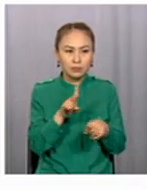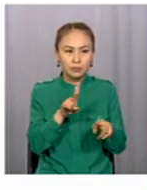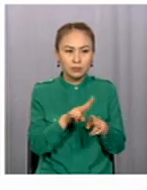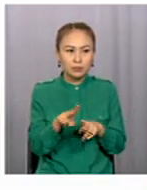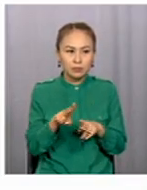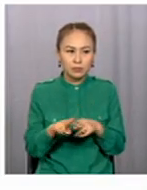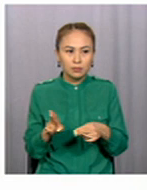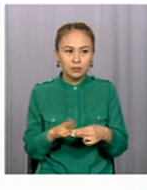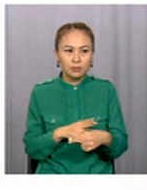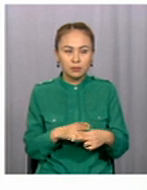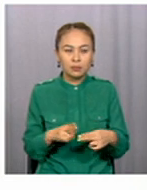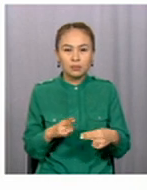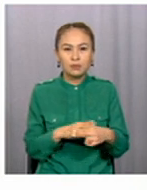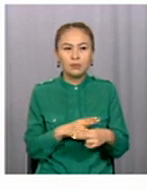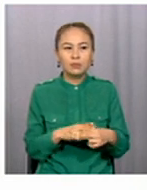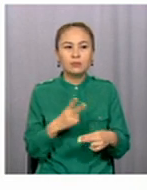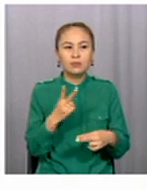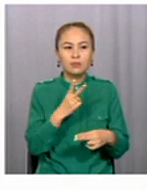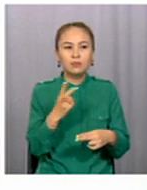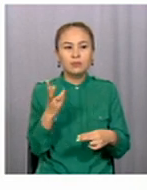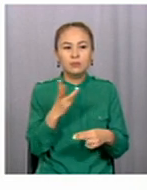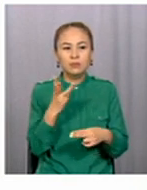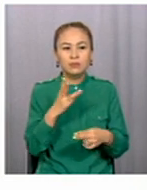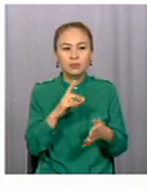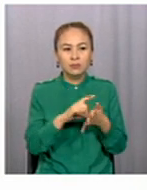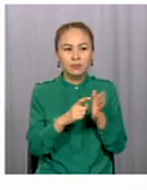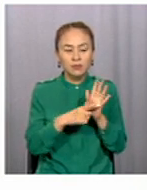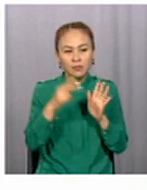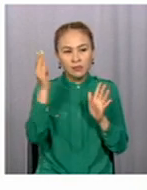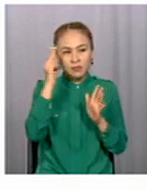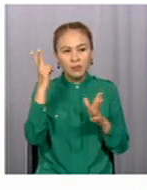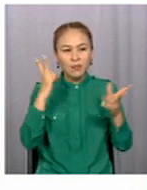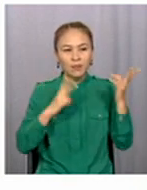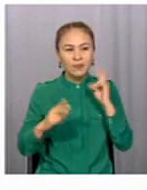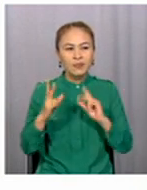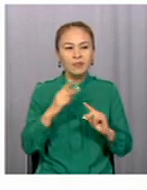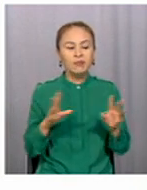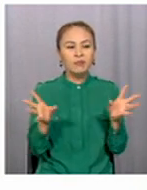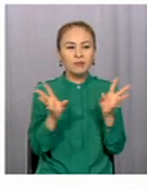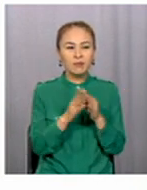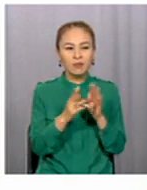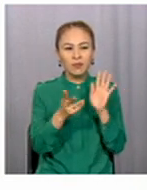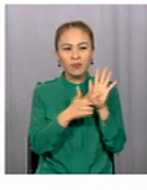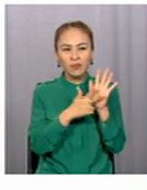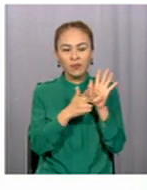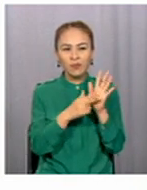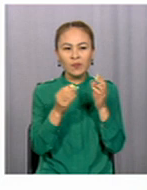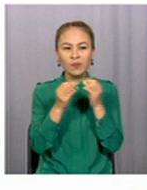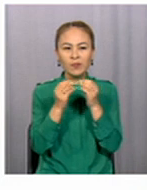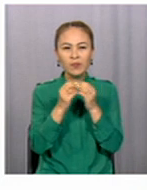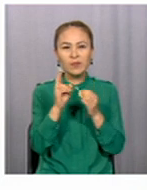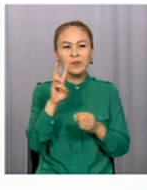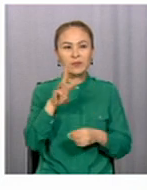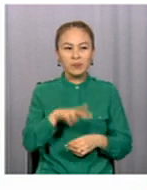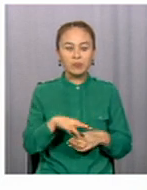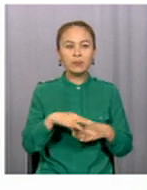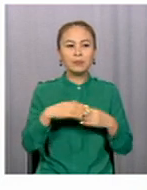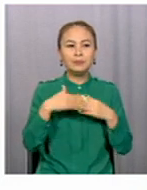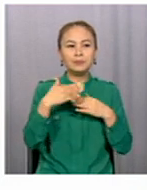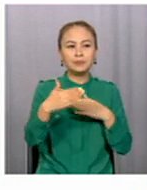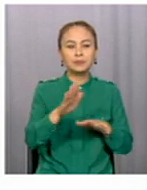күрес жүргізеді. Екінші, үшінші сынып оқушылары мұғалімдерімен бірге